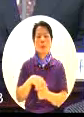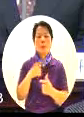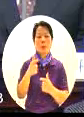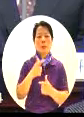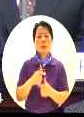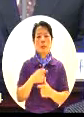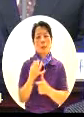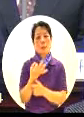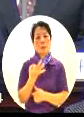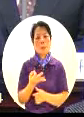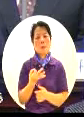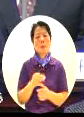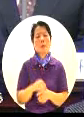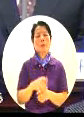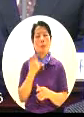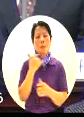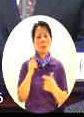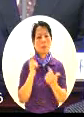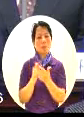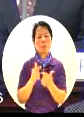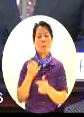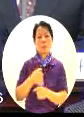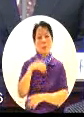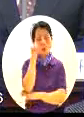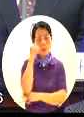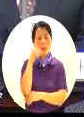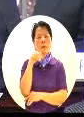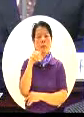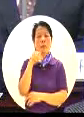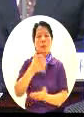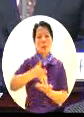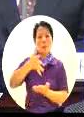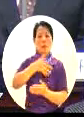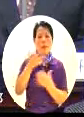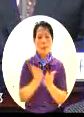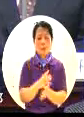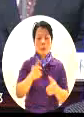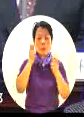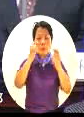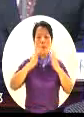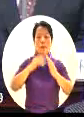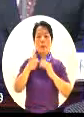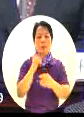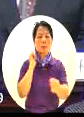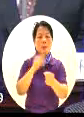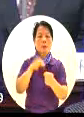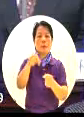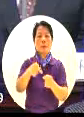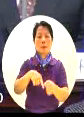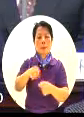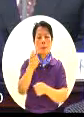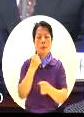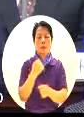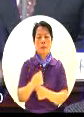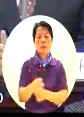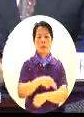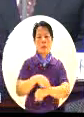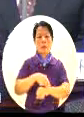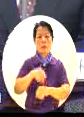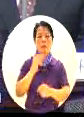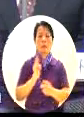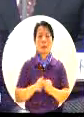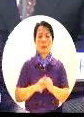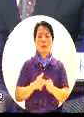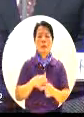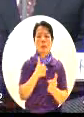价位的住宅。我觉得这个部分高雄市政府都是朝这个方向在进行中，我们非